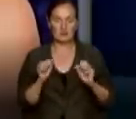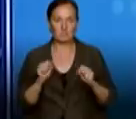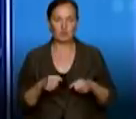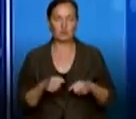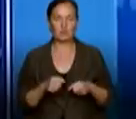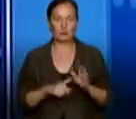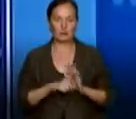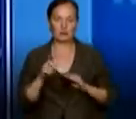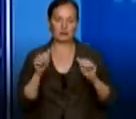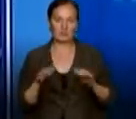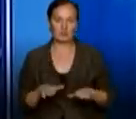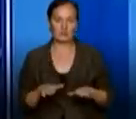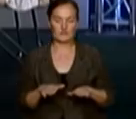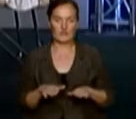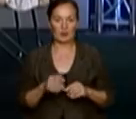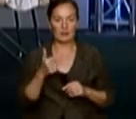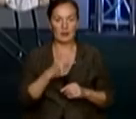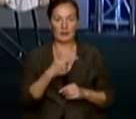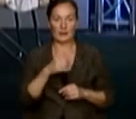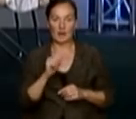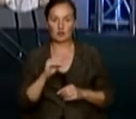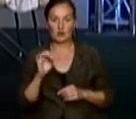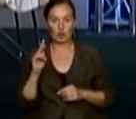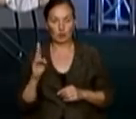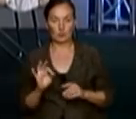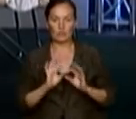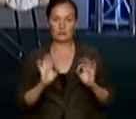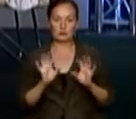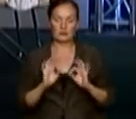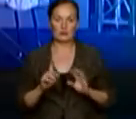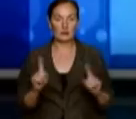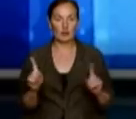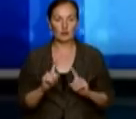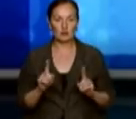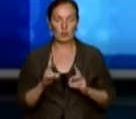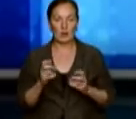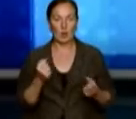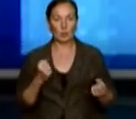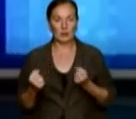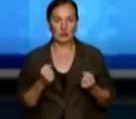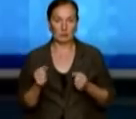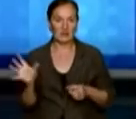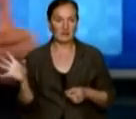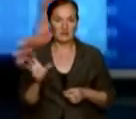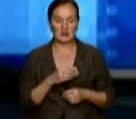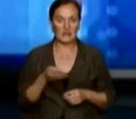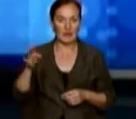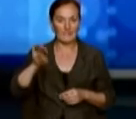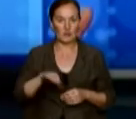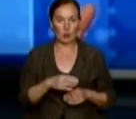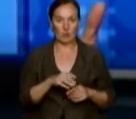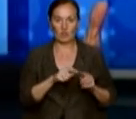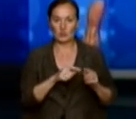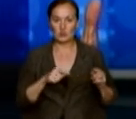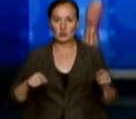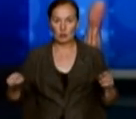почати вирішувати. Галина Гжієнко розповіла нам поза камерою, що на укріплення всієї берегової зони впродовж